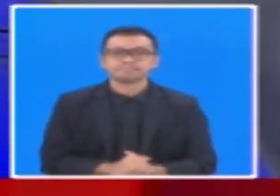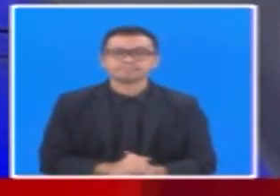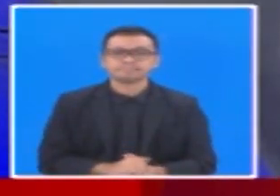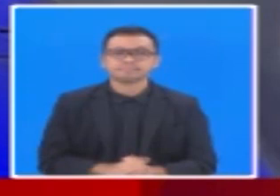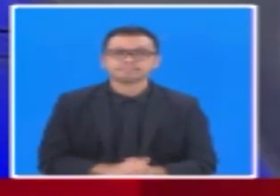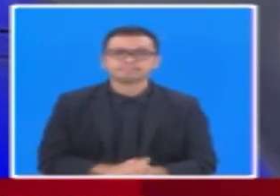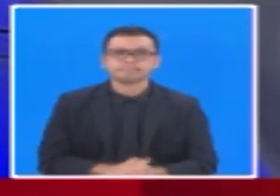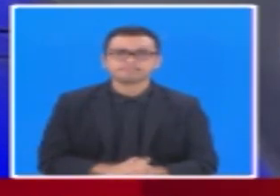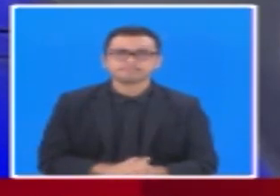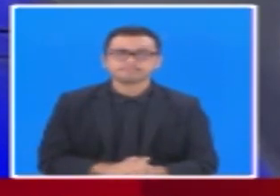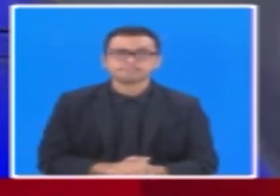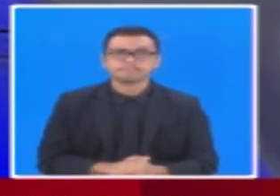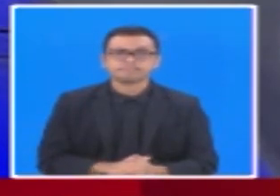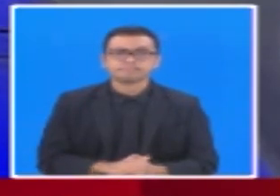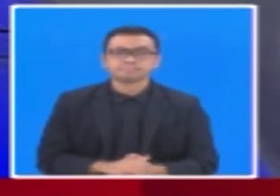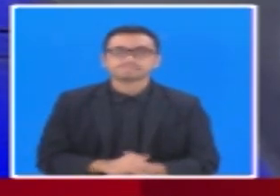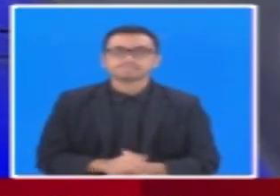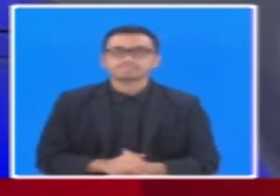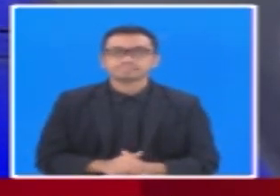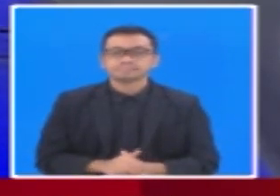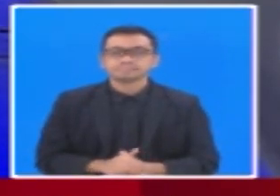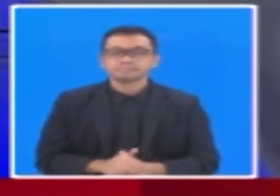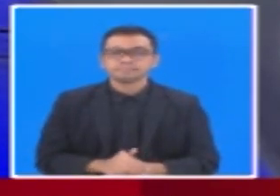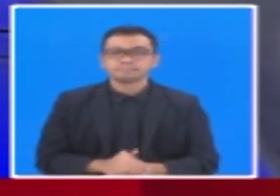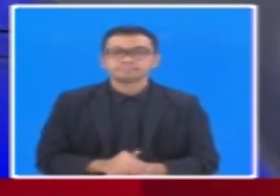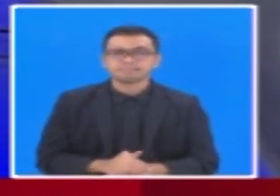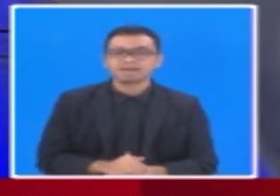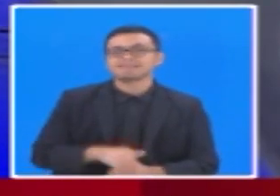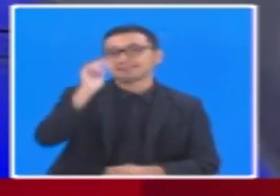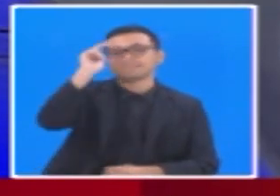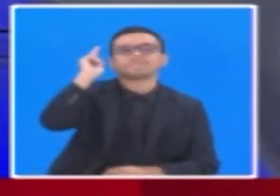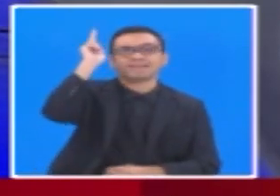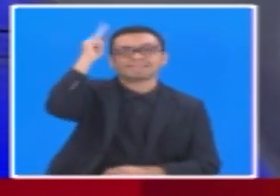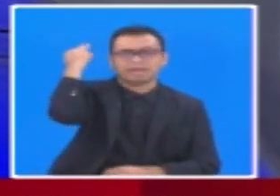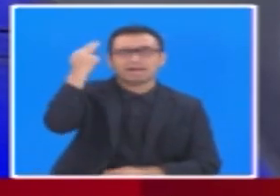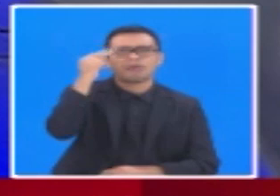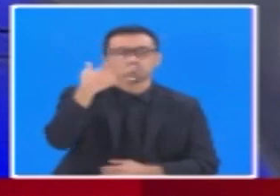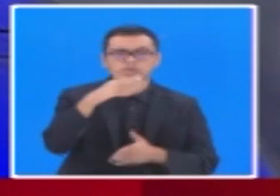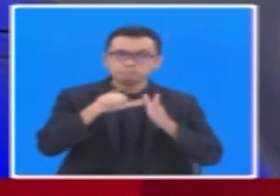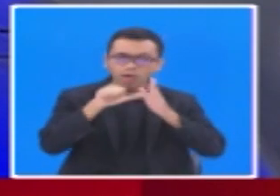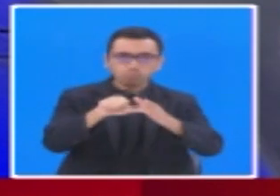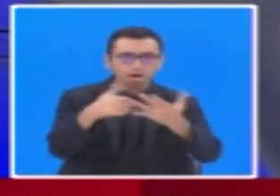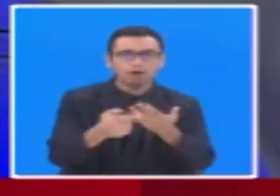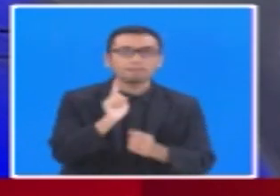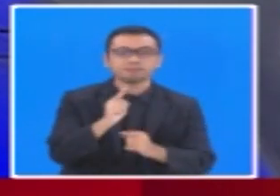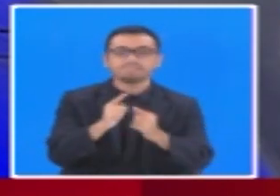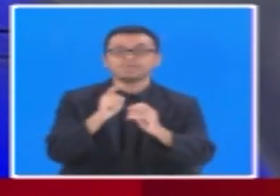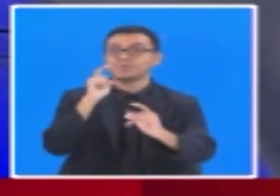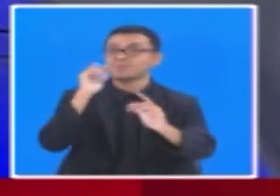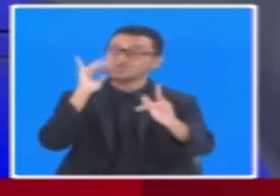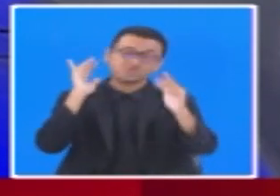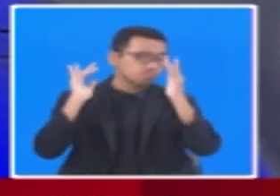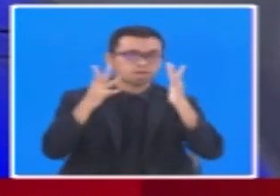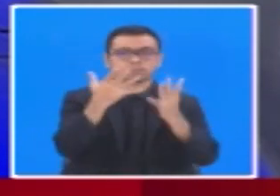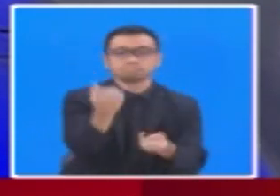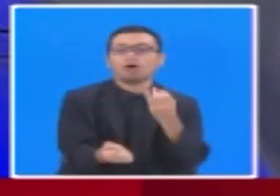Baik, Afsah. Hingga saat ini apa saja upaya yang dilakukan oleh pemerintah untuk memadamkan kebakaran hutan supaya tidak semakin meluas ke